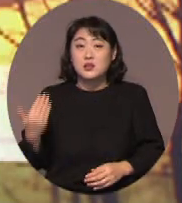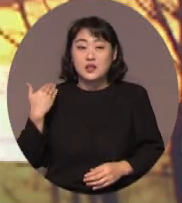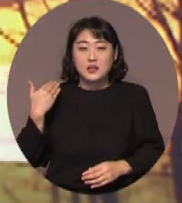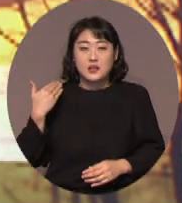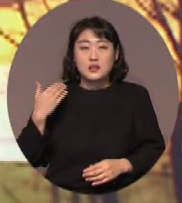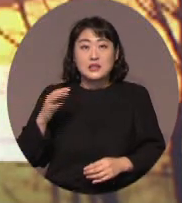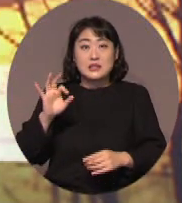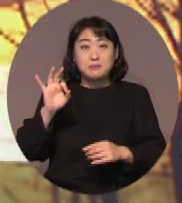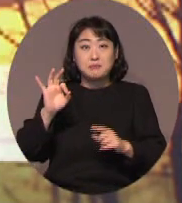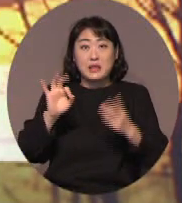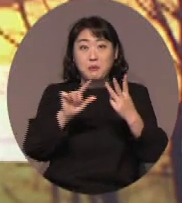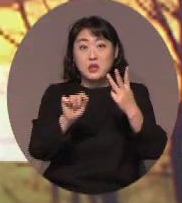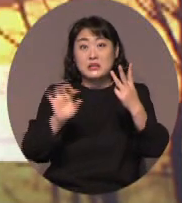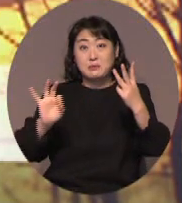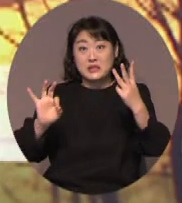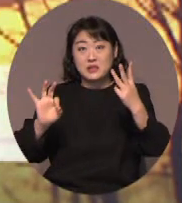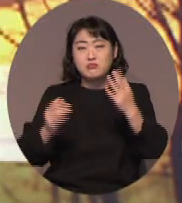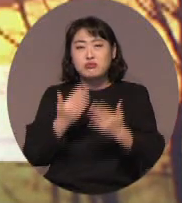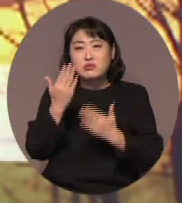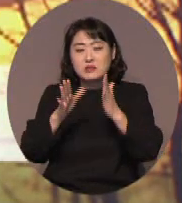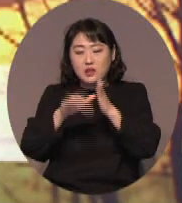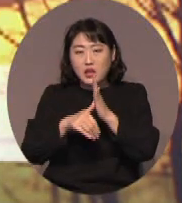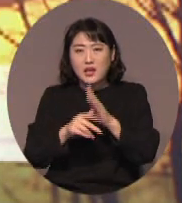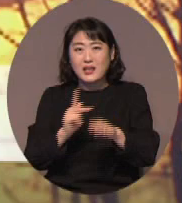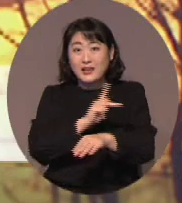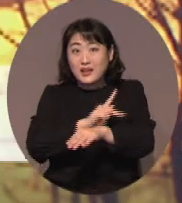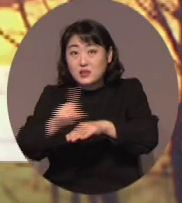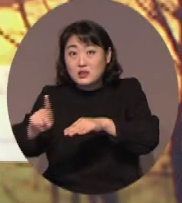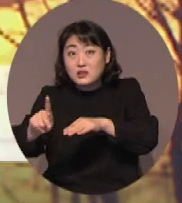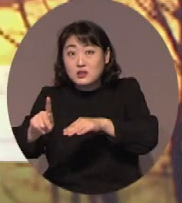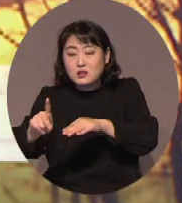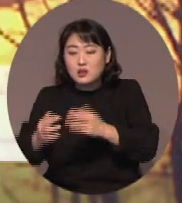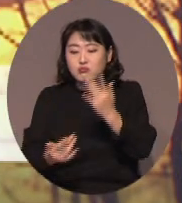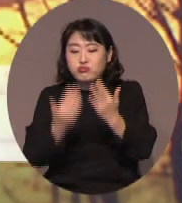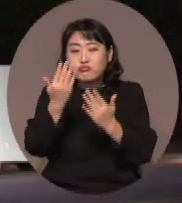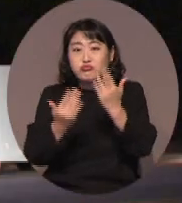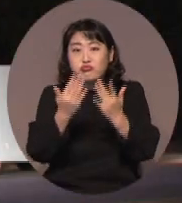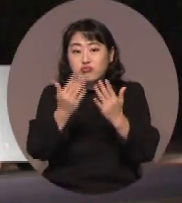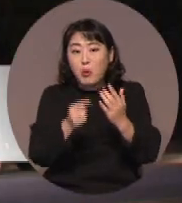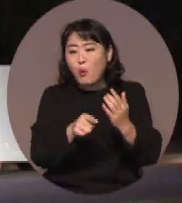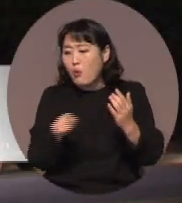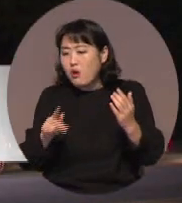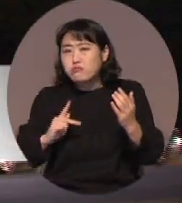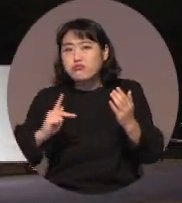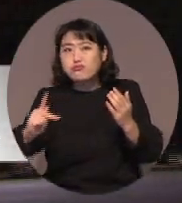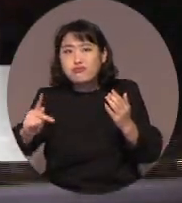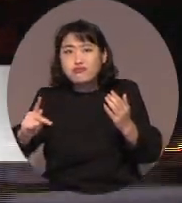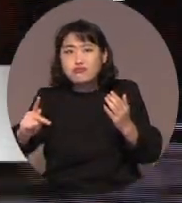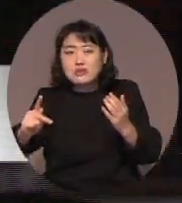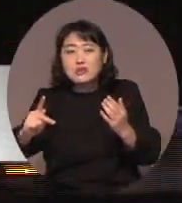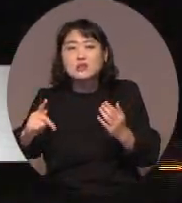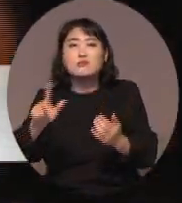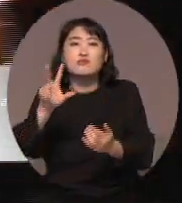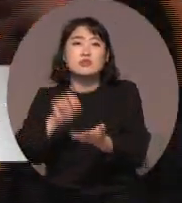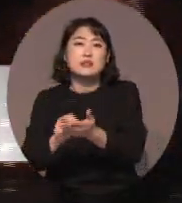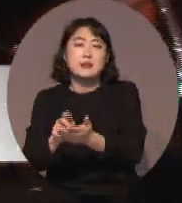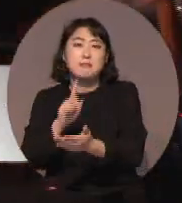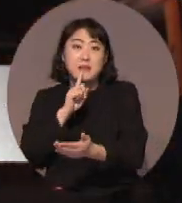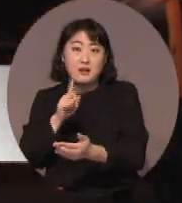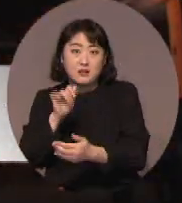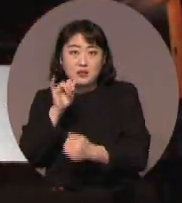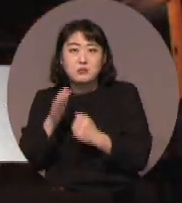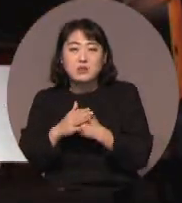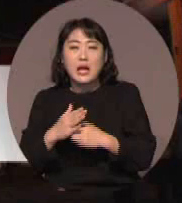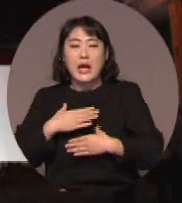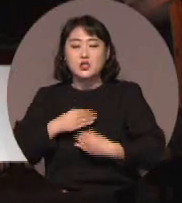지난 12일 한국타이어 대전공장 화재 당시 고속열차가 화재 구간을 지나갔다는 지적이 나오자 국토교통부가 안전